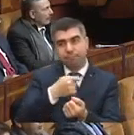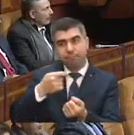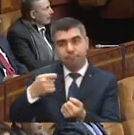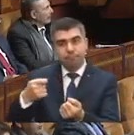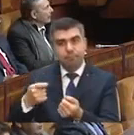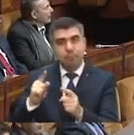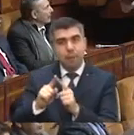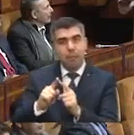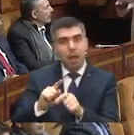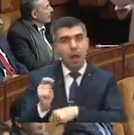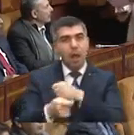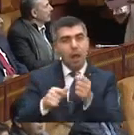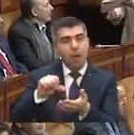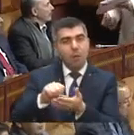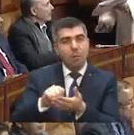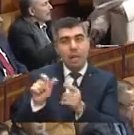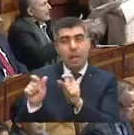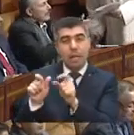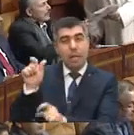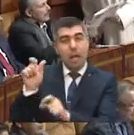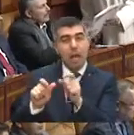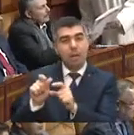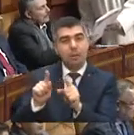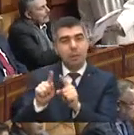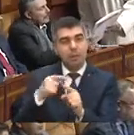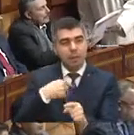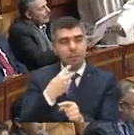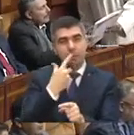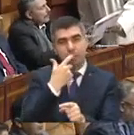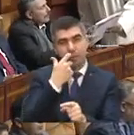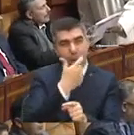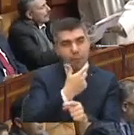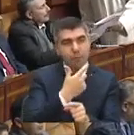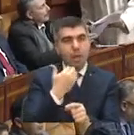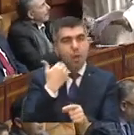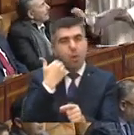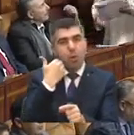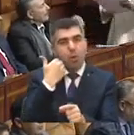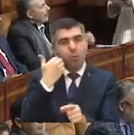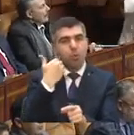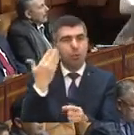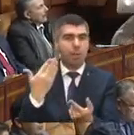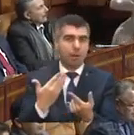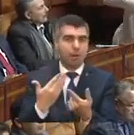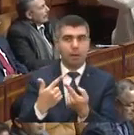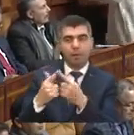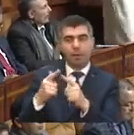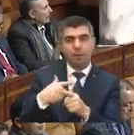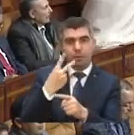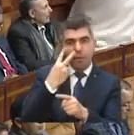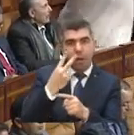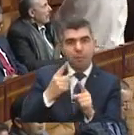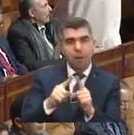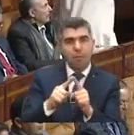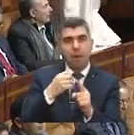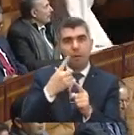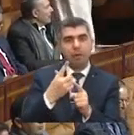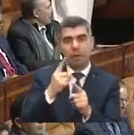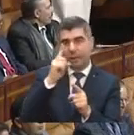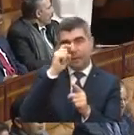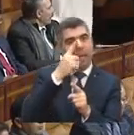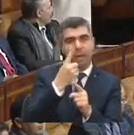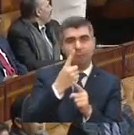الوزير. الناس حنا ولينا كنحشموا وكندخلوا كنشوفوا المعاناه ديال الناس باقيه راكبه في البورت باجاج السيد